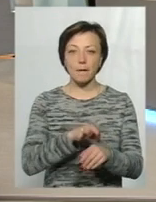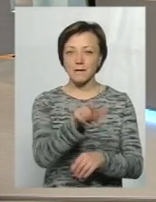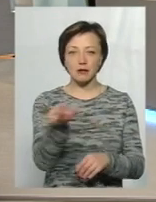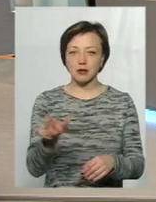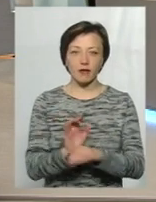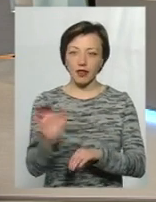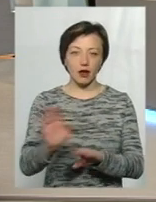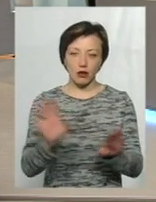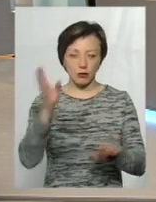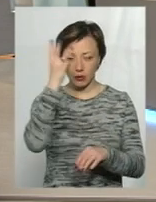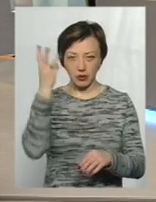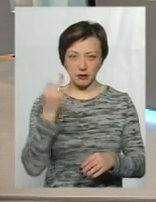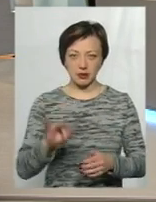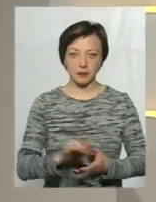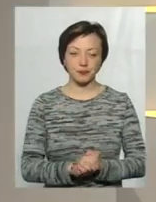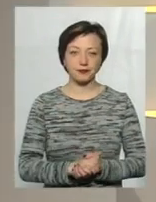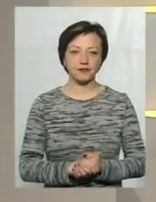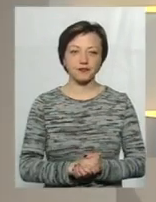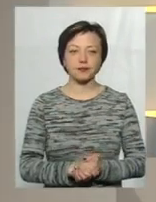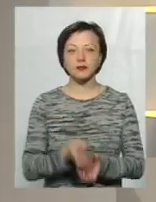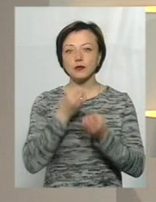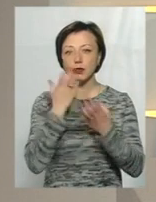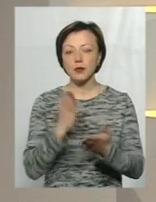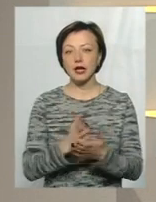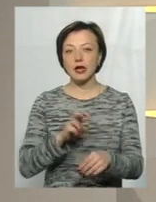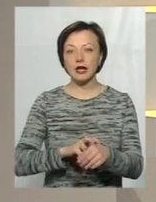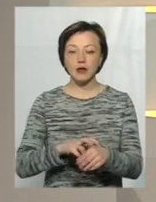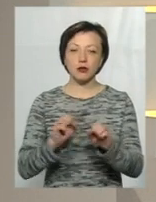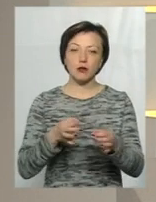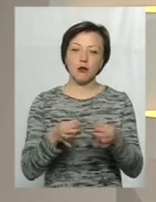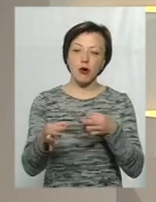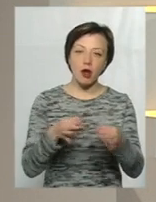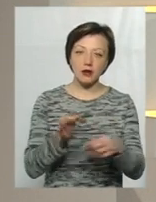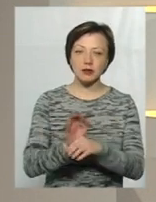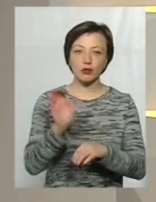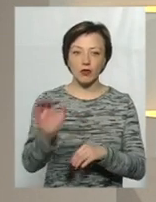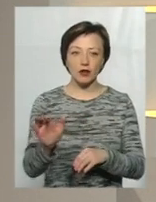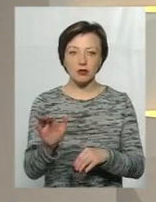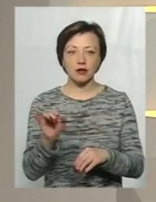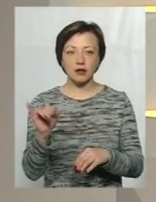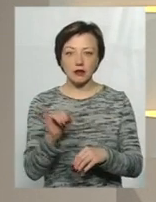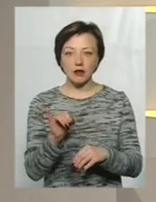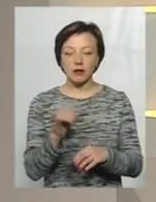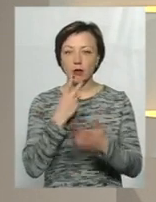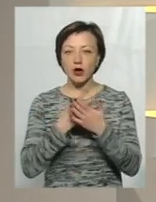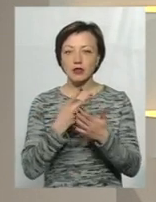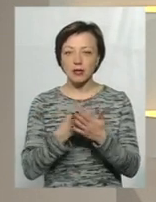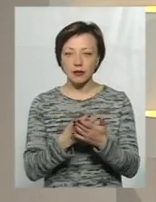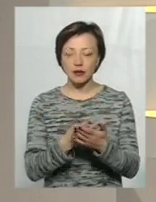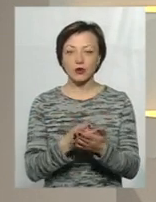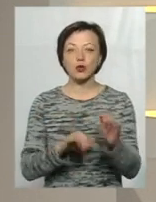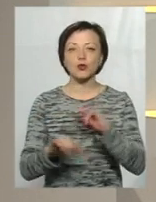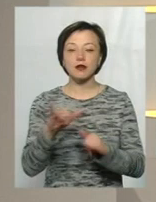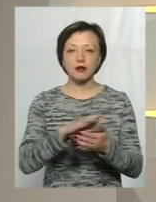не скеровую в Хмельницький. Угу. Ну, це добре, що є лікар, який може ще й порадити, і скерувати, і показати дорогу, що